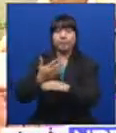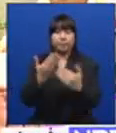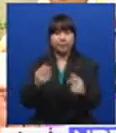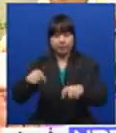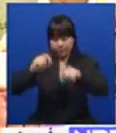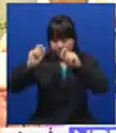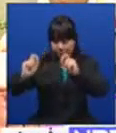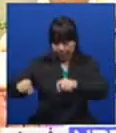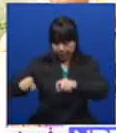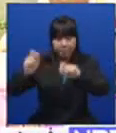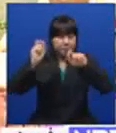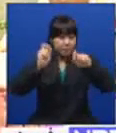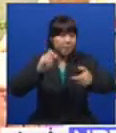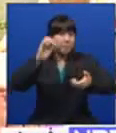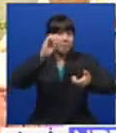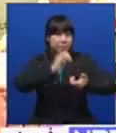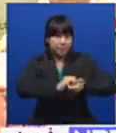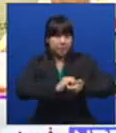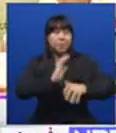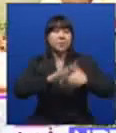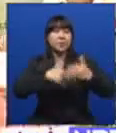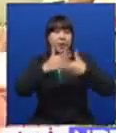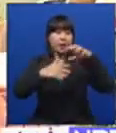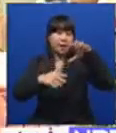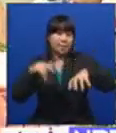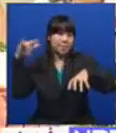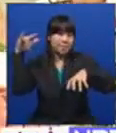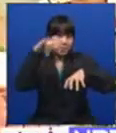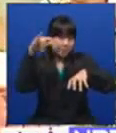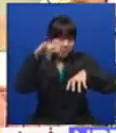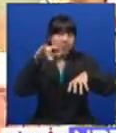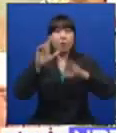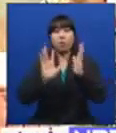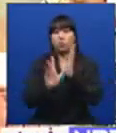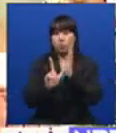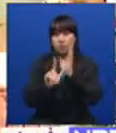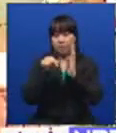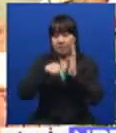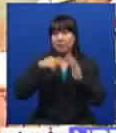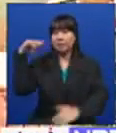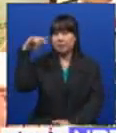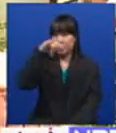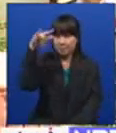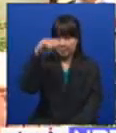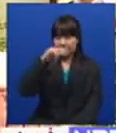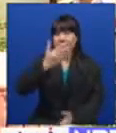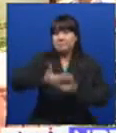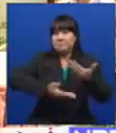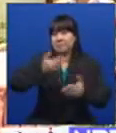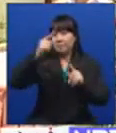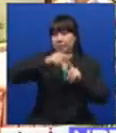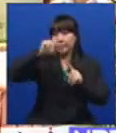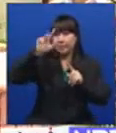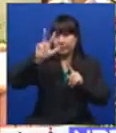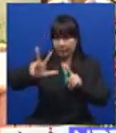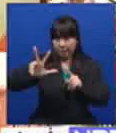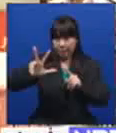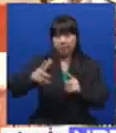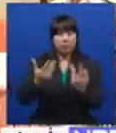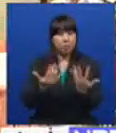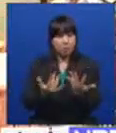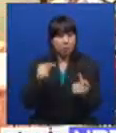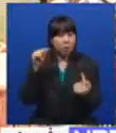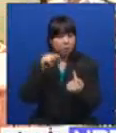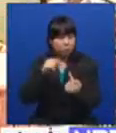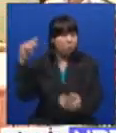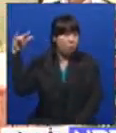ลงนามข้อตกลงความร่วมมือพัฒนาท่ากาศยานอูตะเภาให้เป็นสนามบินเชิงพาณิชย์แห่งที่ 3เพื่อรองรับการขยายตัวของการ